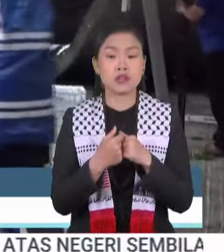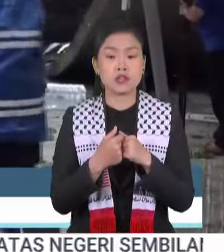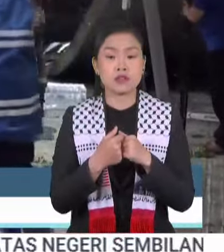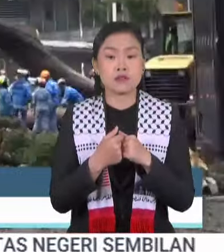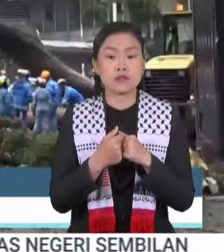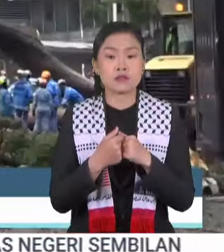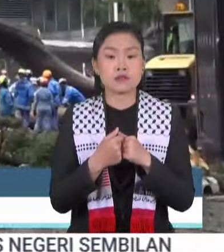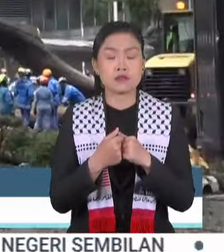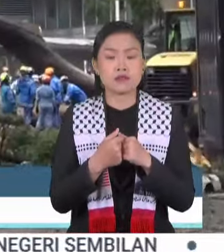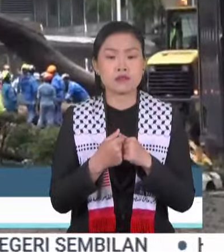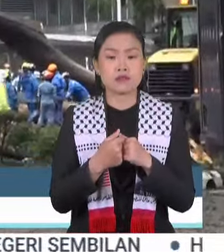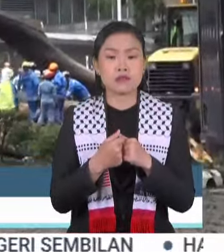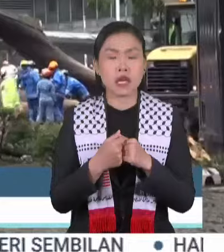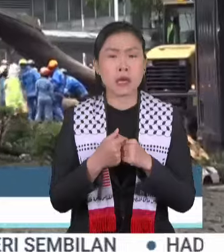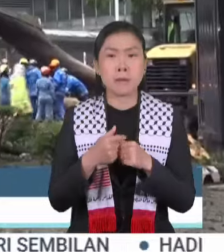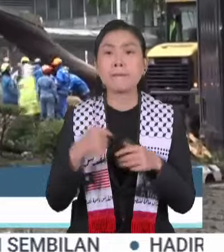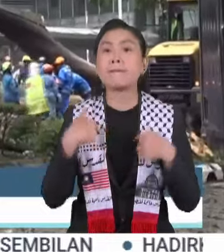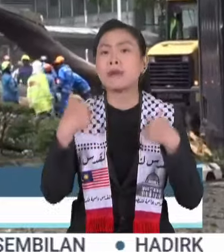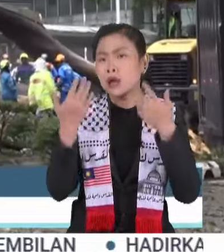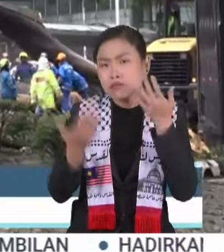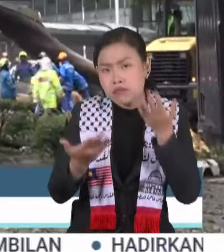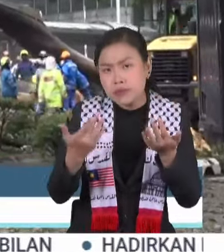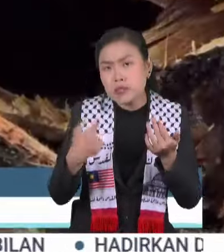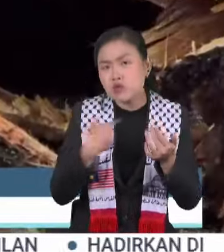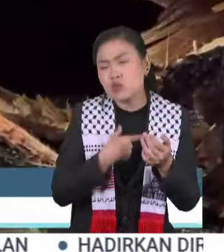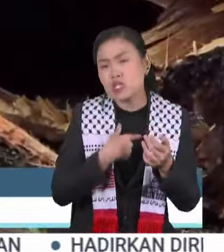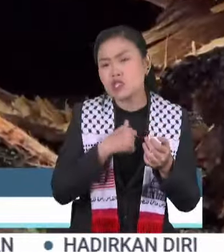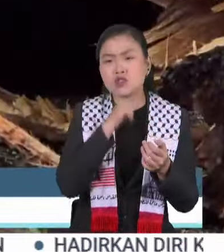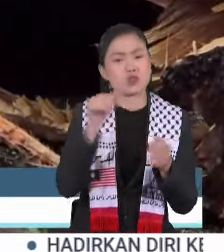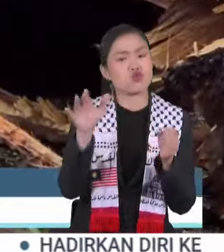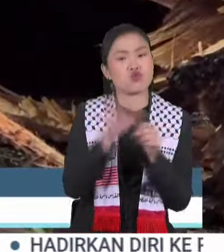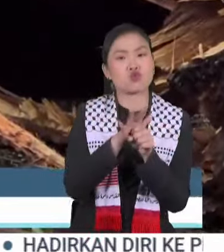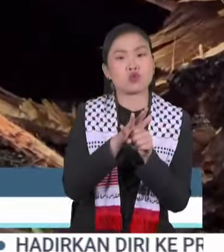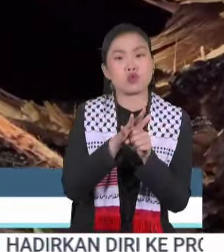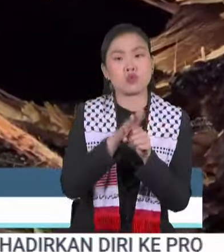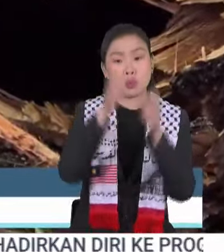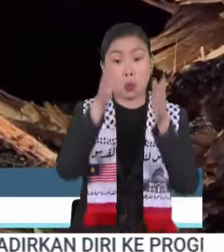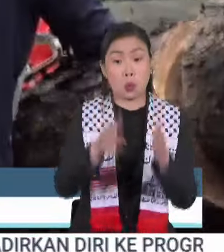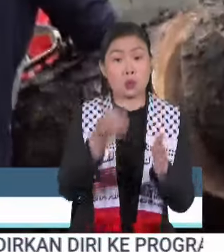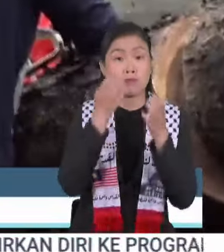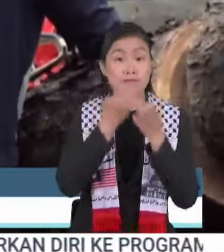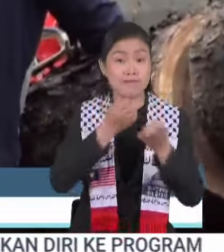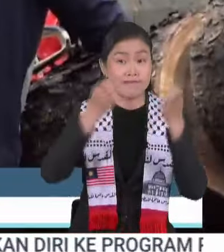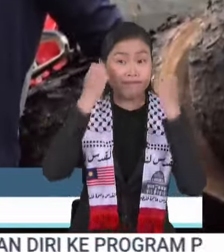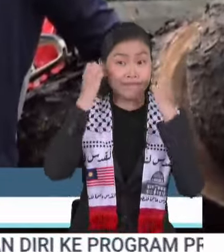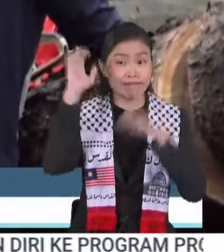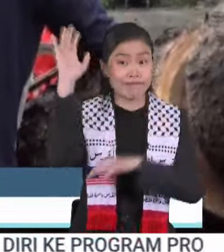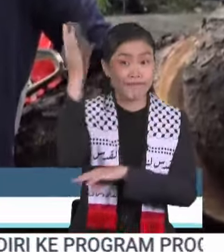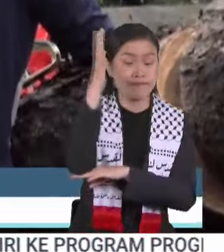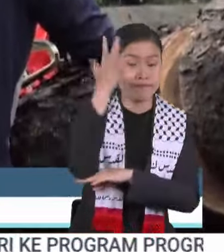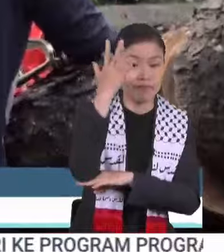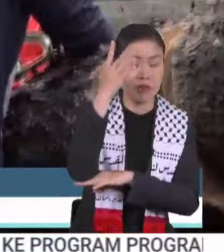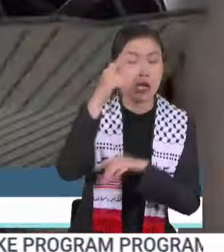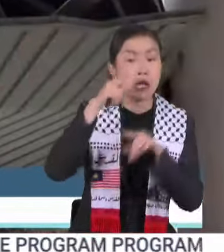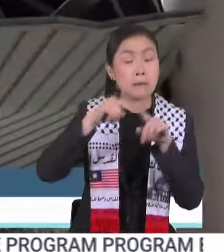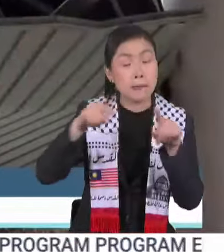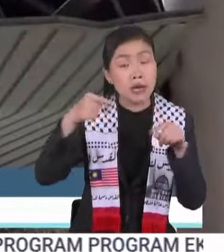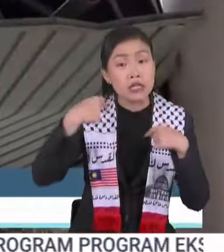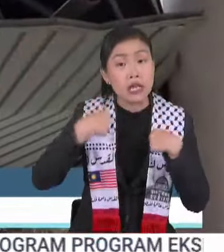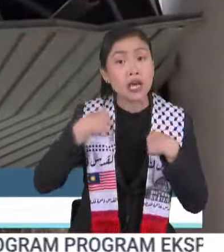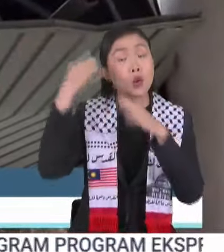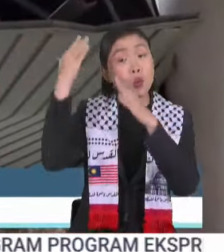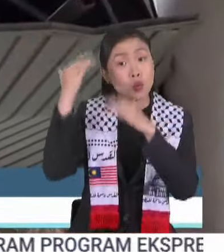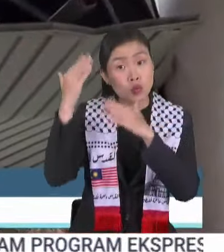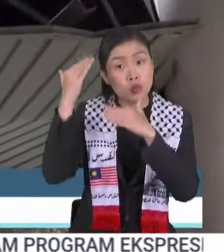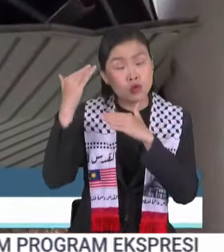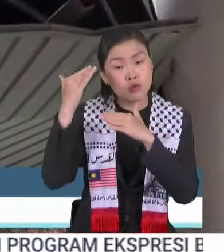kita tidak mempunyai lah ini Arboris yang mencukupi. Tetapi dalam keadaan ini saya harap bahawa